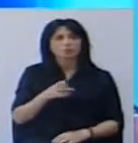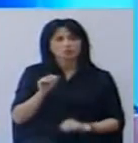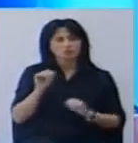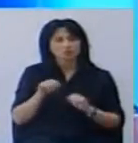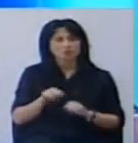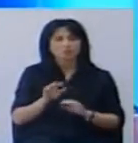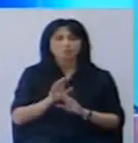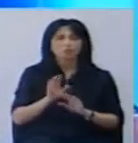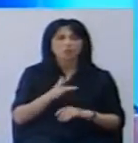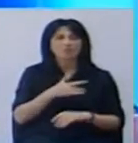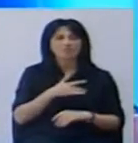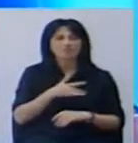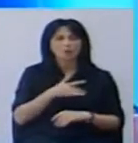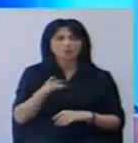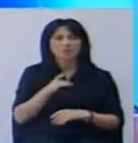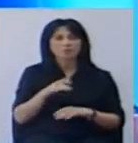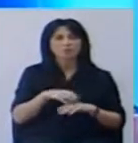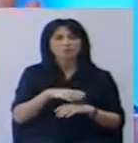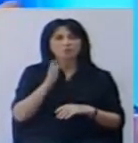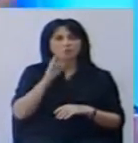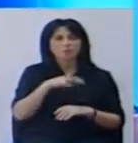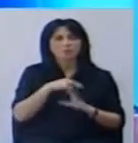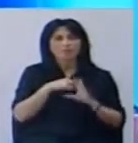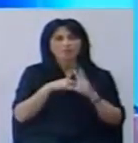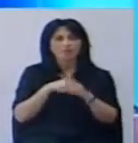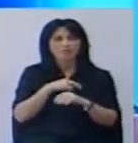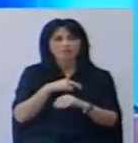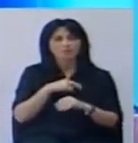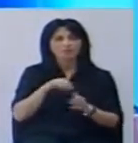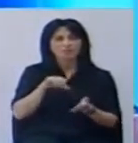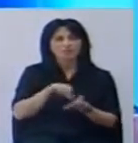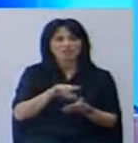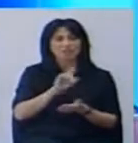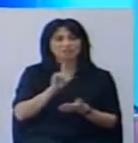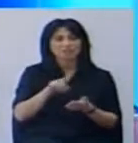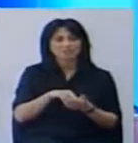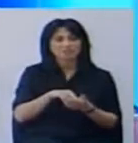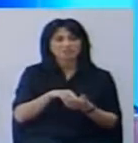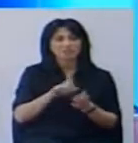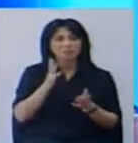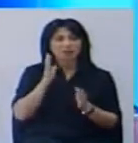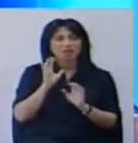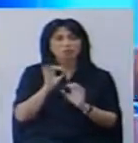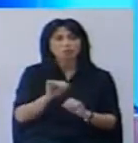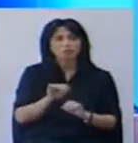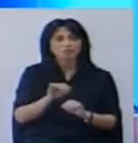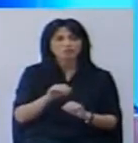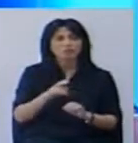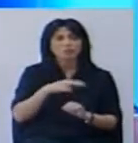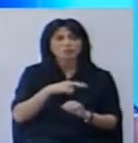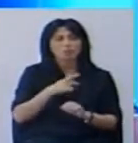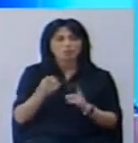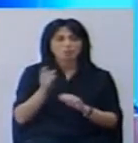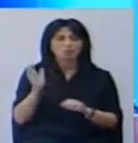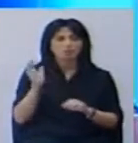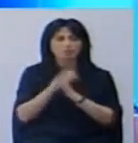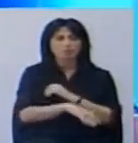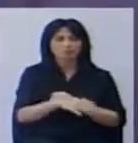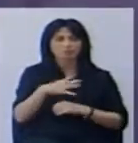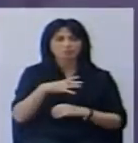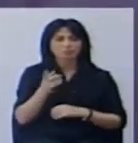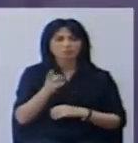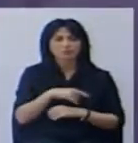შეიძლება თუ არა ვივარაუდოთ, რომ რესპუბლიკელები მომავალ პარლამენტში დააყენებენ საკითხს ან დაუჭერენ მხარს პარლამენტის უკან თბილისში გადმოცემას.